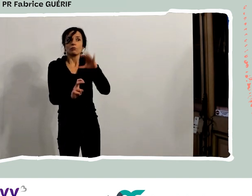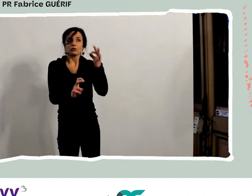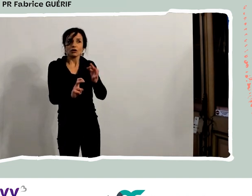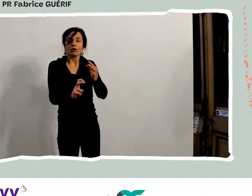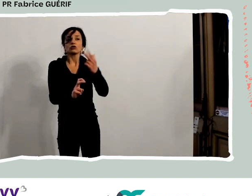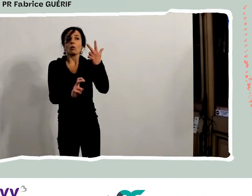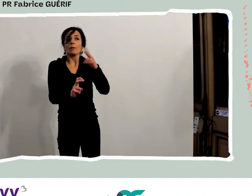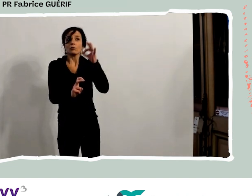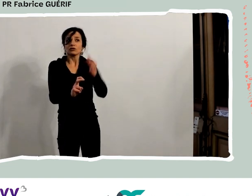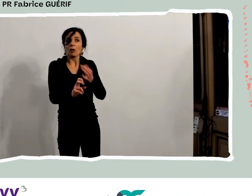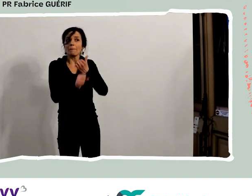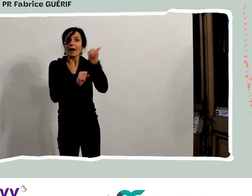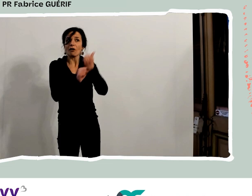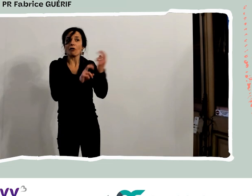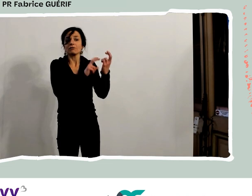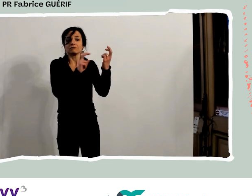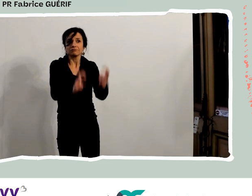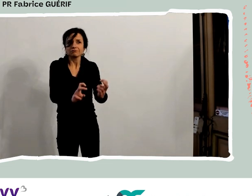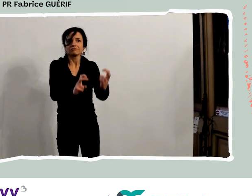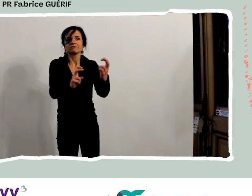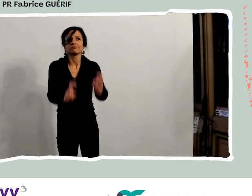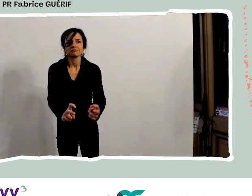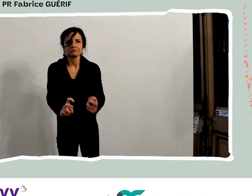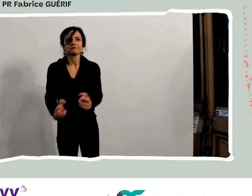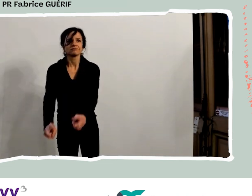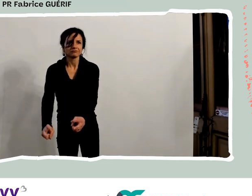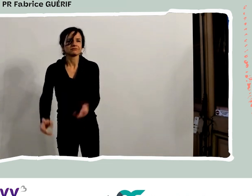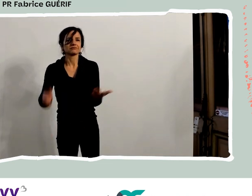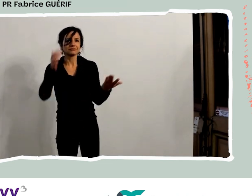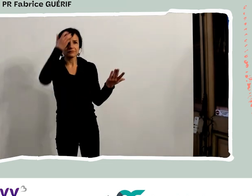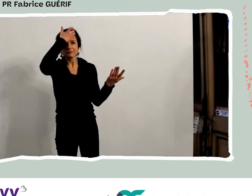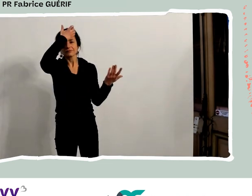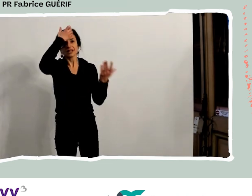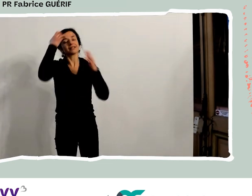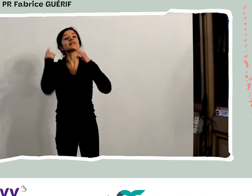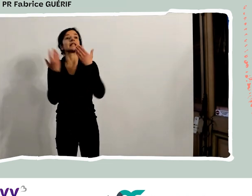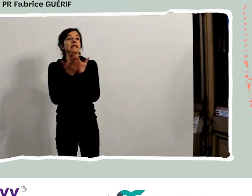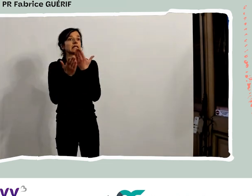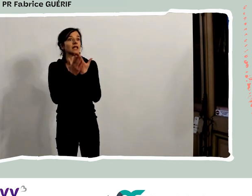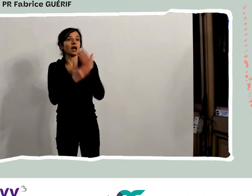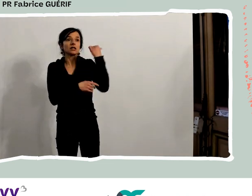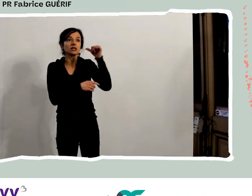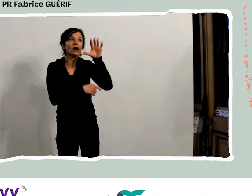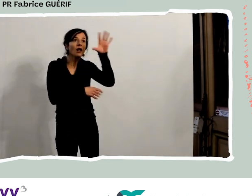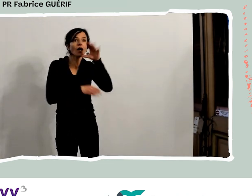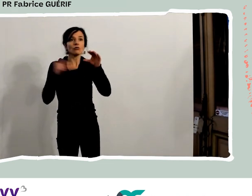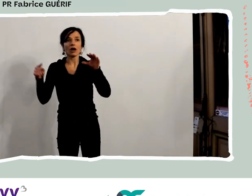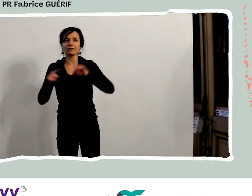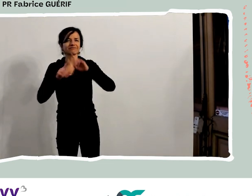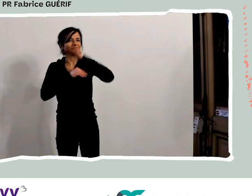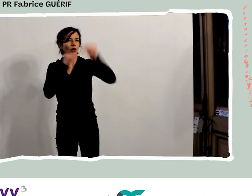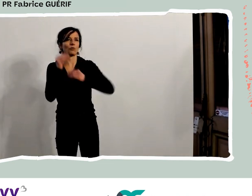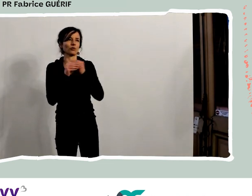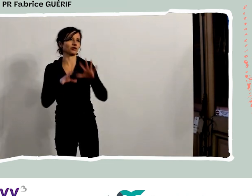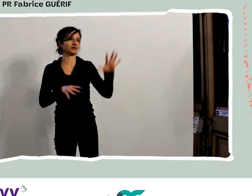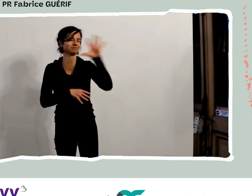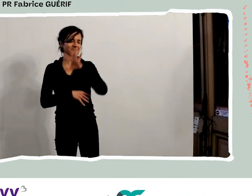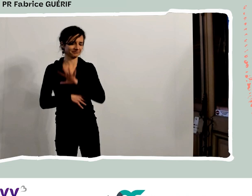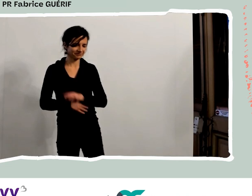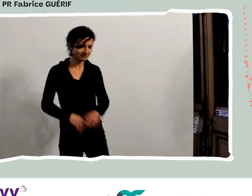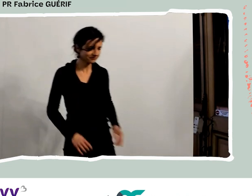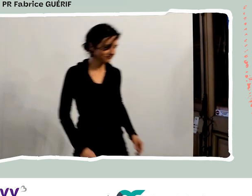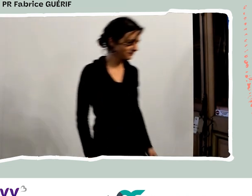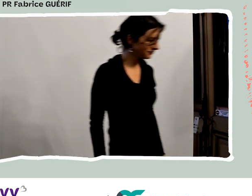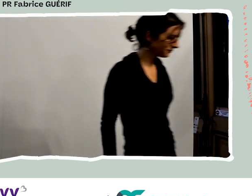3% par an, donc un déclin. Et c'est à l'échelle mondiale, cette production de spermatozoïdes. Alors,